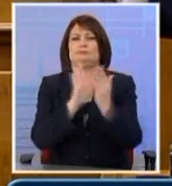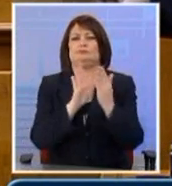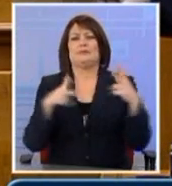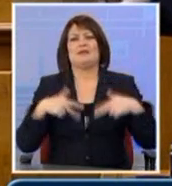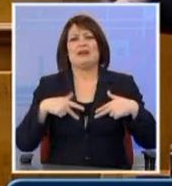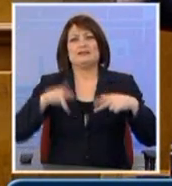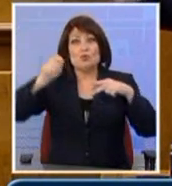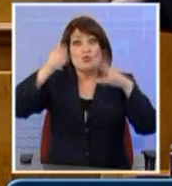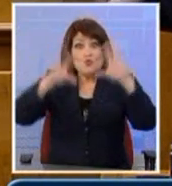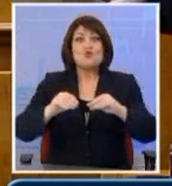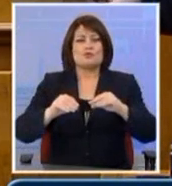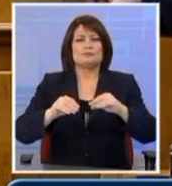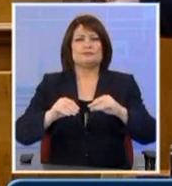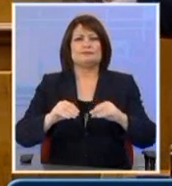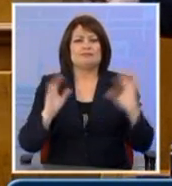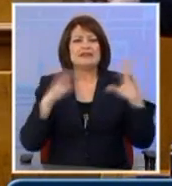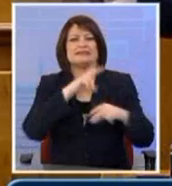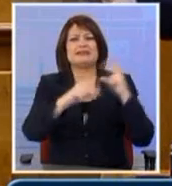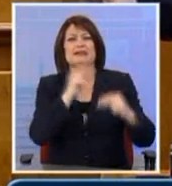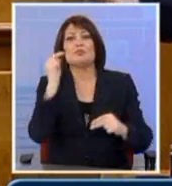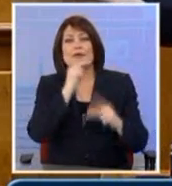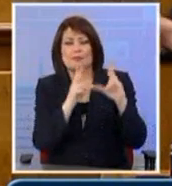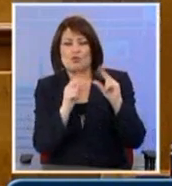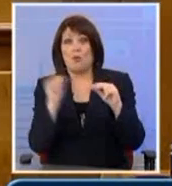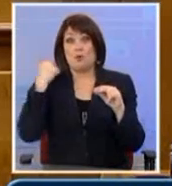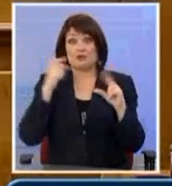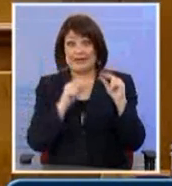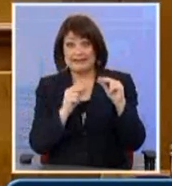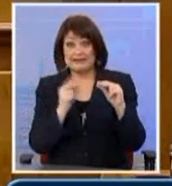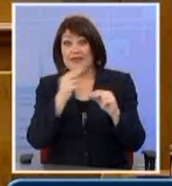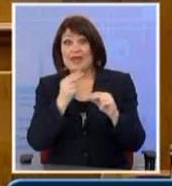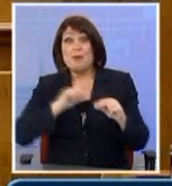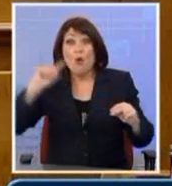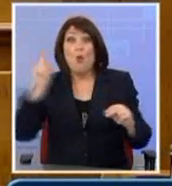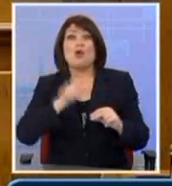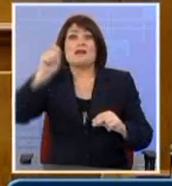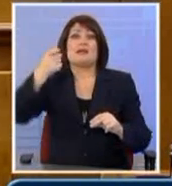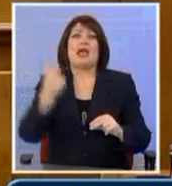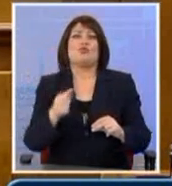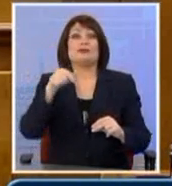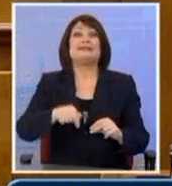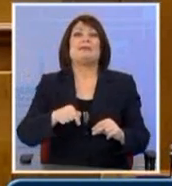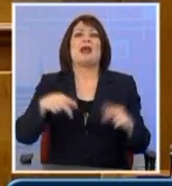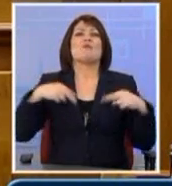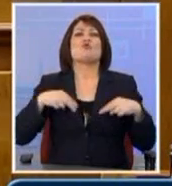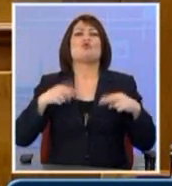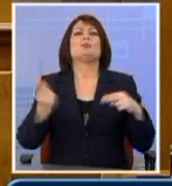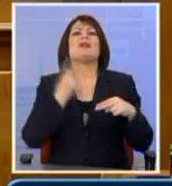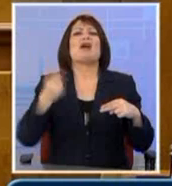κυβέρνηση μετά τη σύσκεψη που κάναμε με τον Πρωθυπουργό προχθές, με τις σημερινές ανακοινώσεις του κυρίου Μανιάτη, του